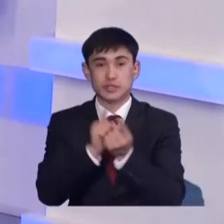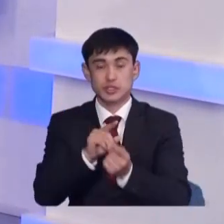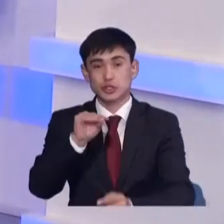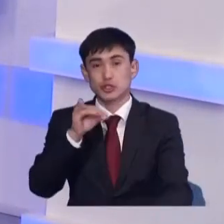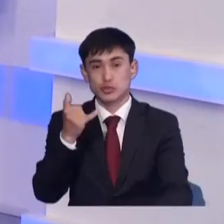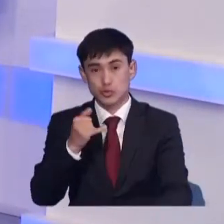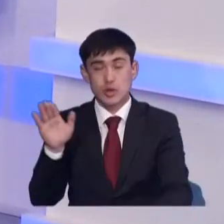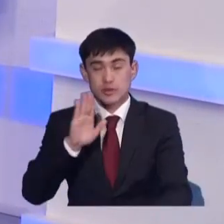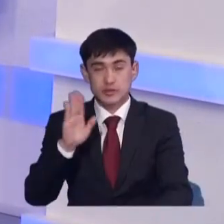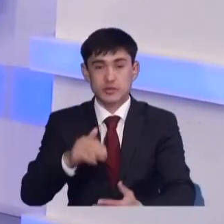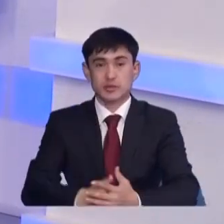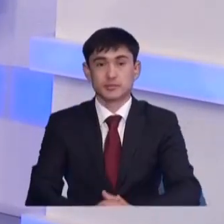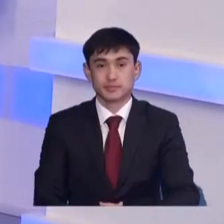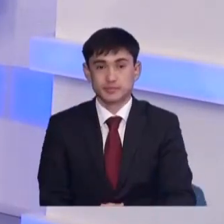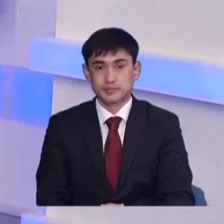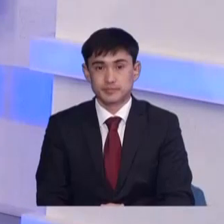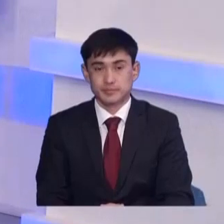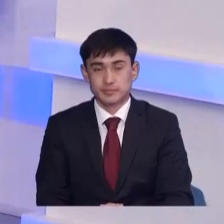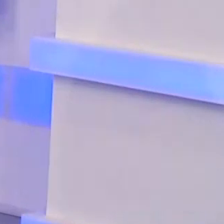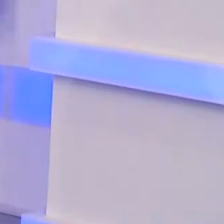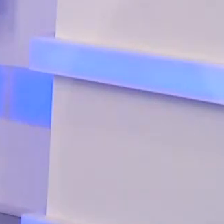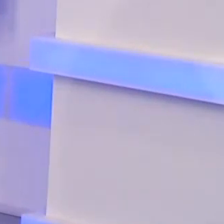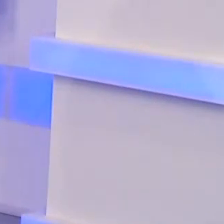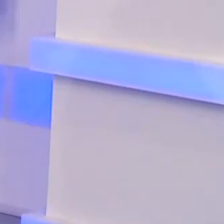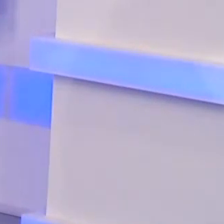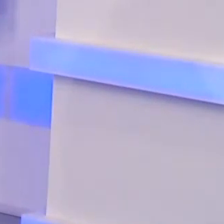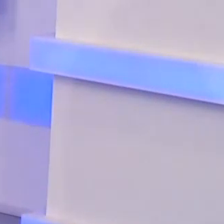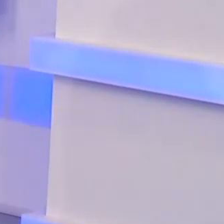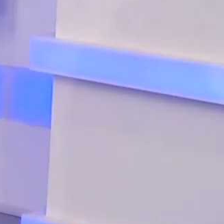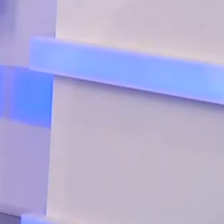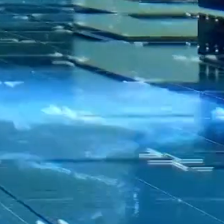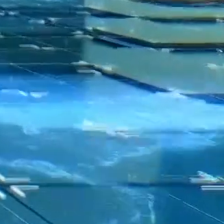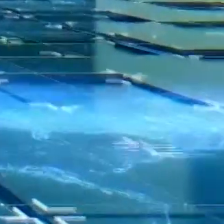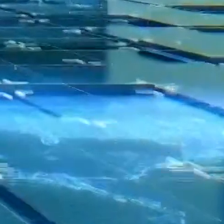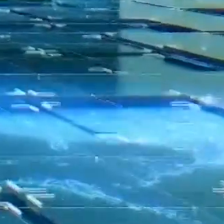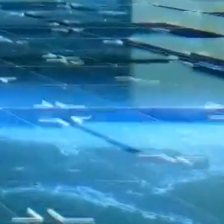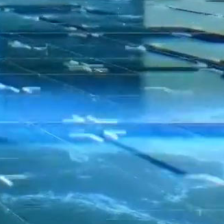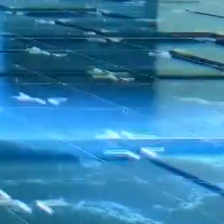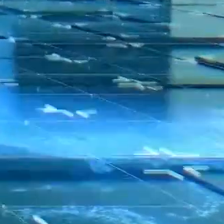встреч в эфире телеканала ЖТСУ. И только хороших новостей. На урыс мейрамы, котты болсын.